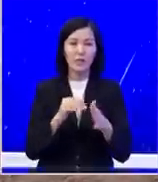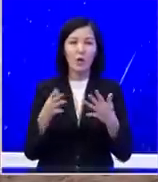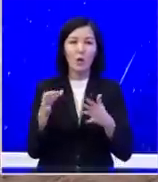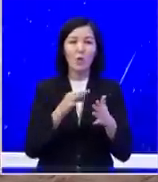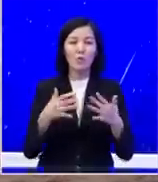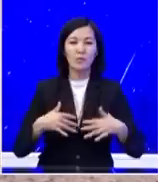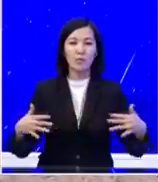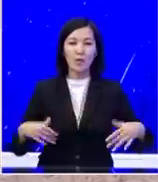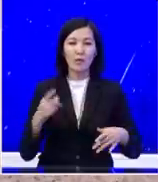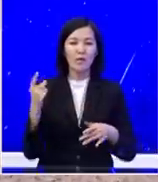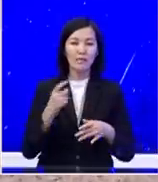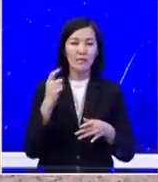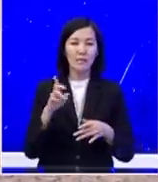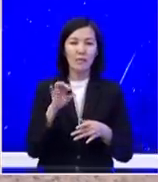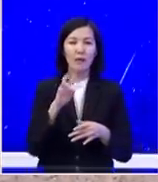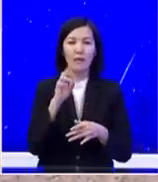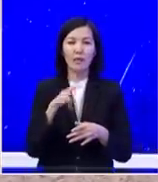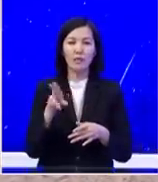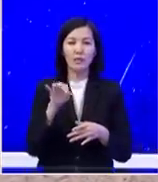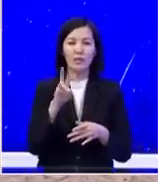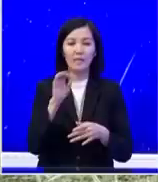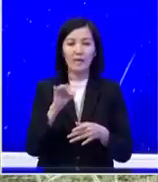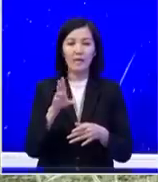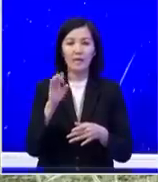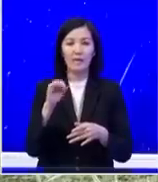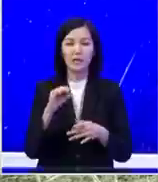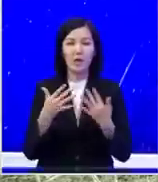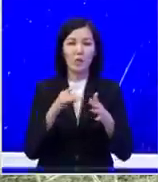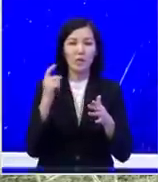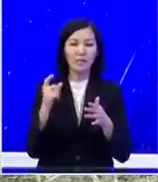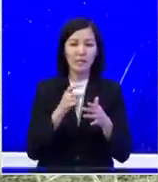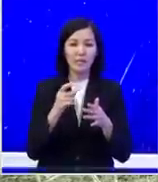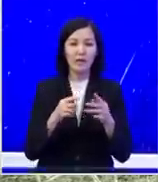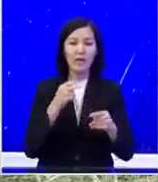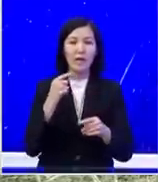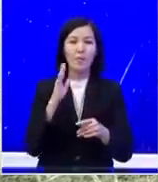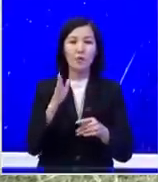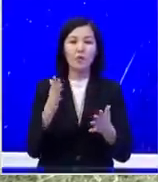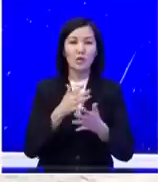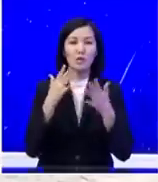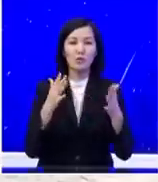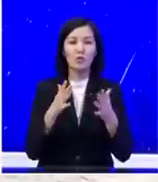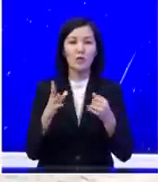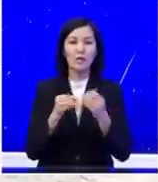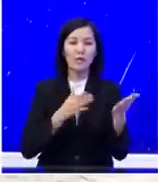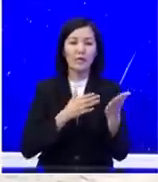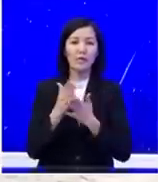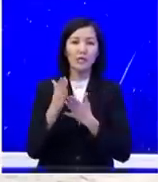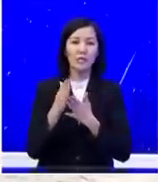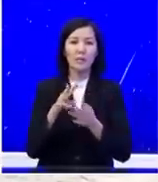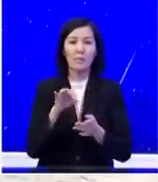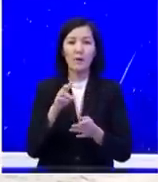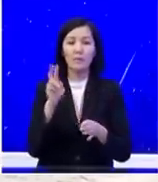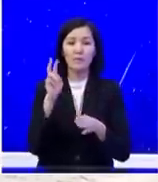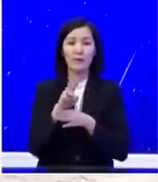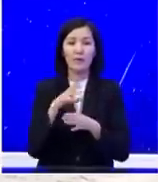ілкімді істер көп. Бірі Балқаш ауданындағы Динара Ранчо жауапкершілігі шектеулі серіктестігі. Келешегі зор. Агрокешенге үкімет басшысы арнайы